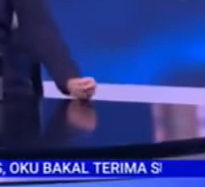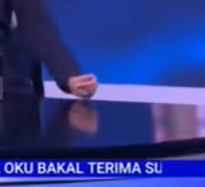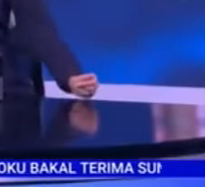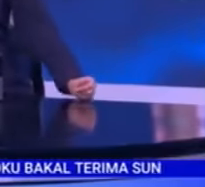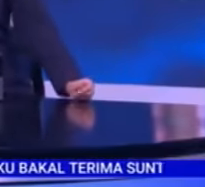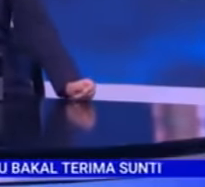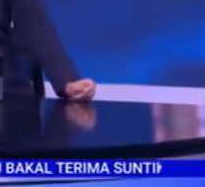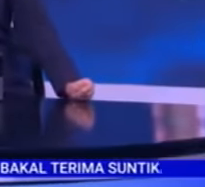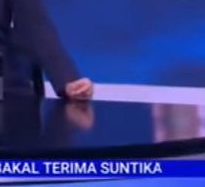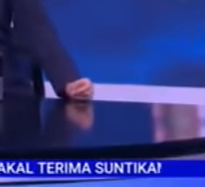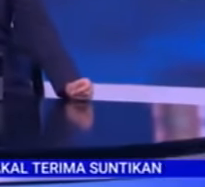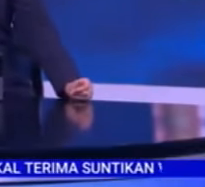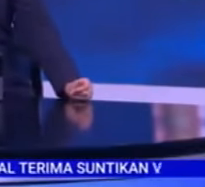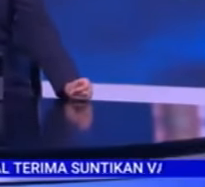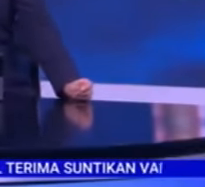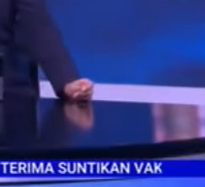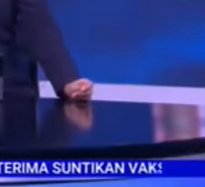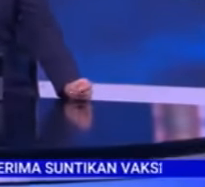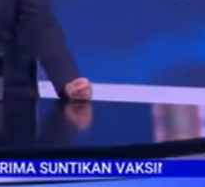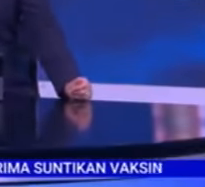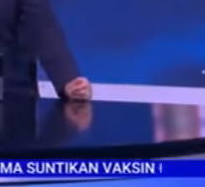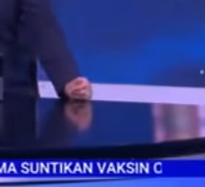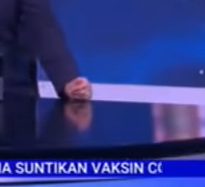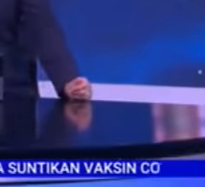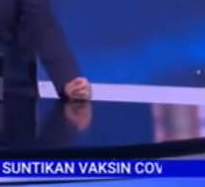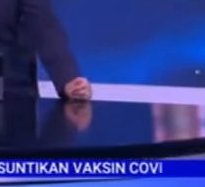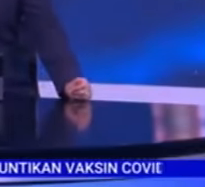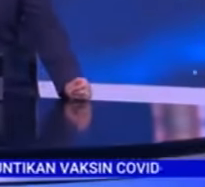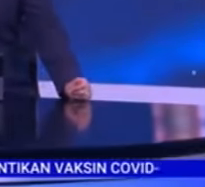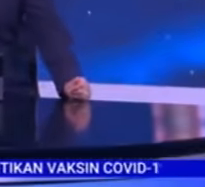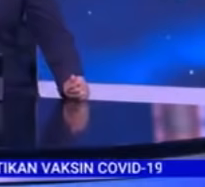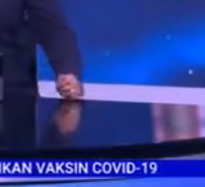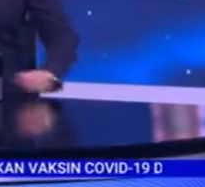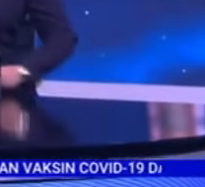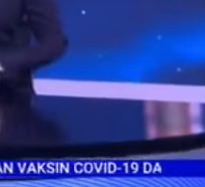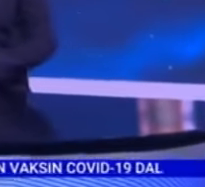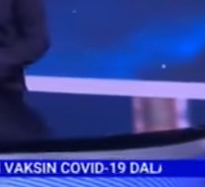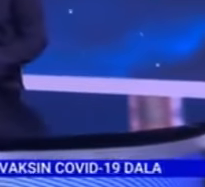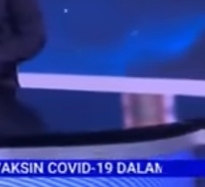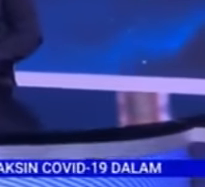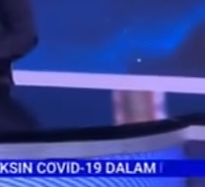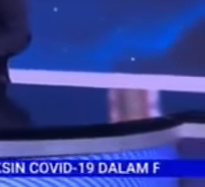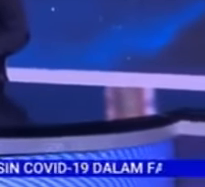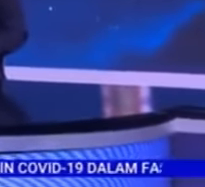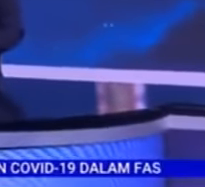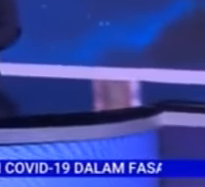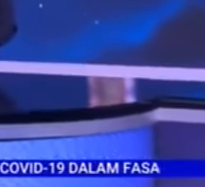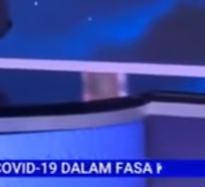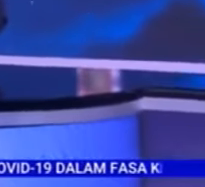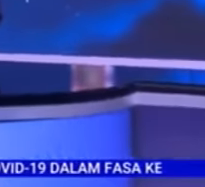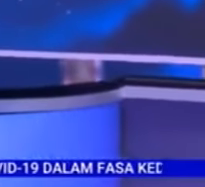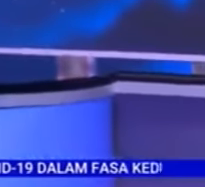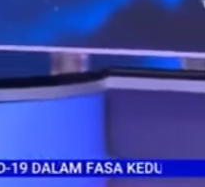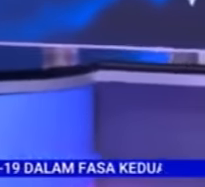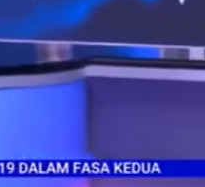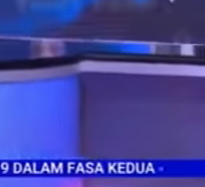Hai berita bencana kita teruskan dengan segmen suka meja mereka penyampai Sahrul Islam syaira